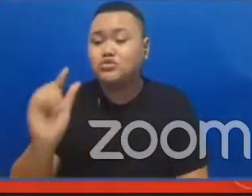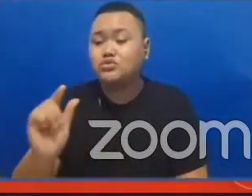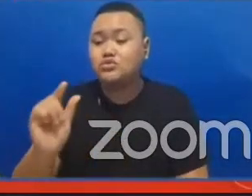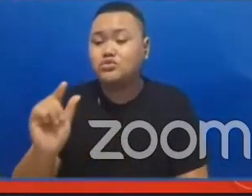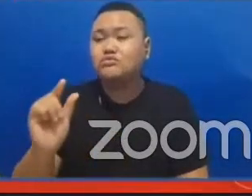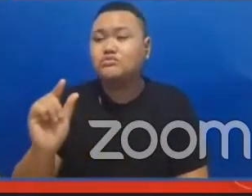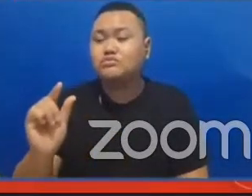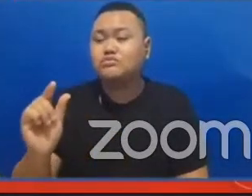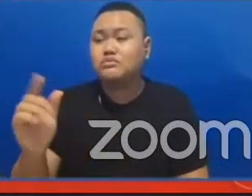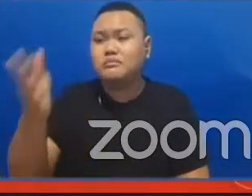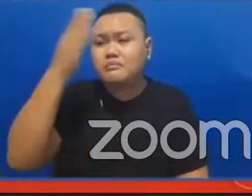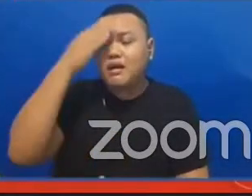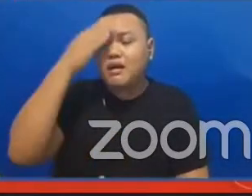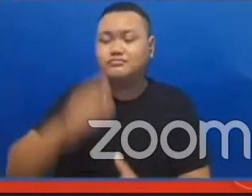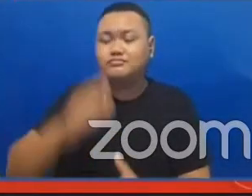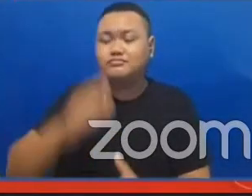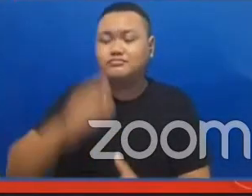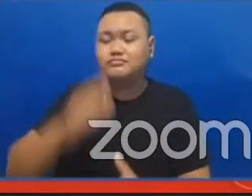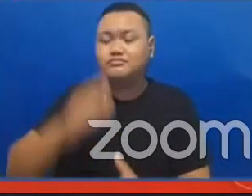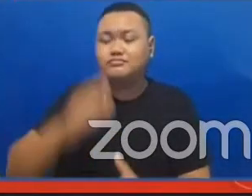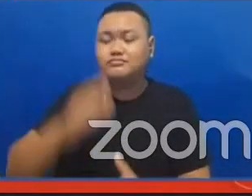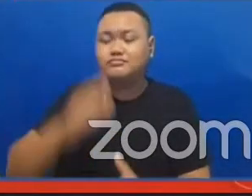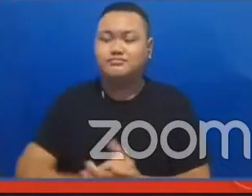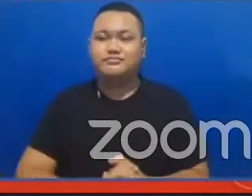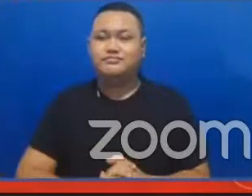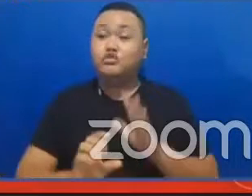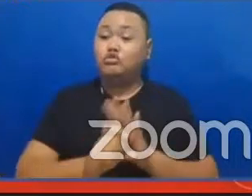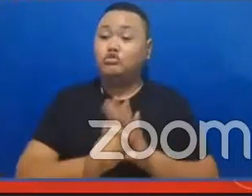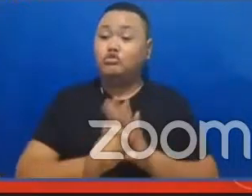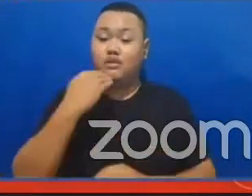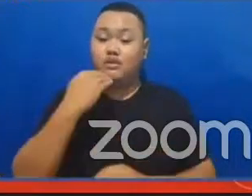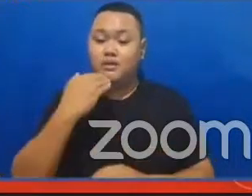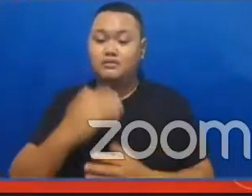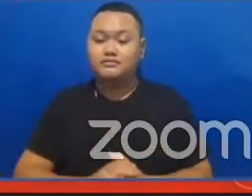mulainya dari mana? Paling simpel begini, kalau saya menggambarkan,